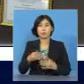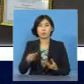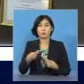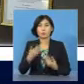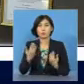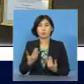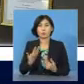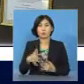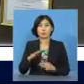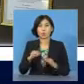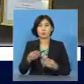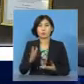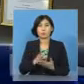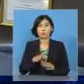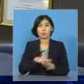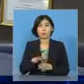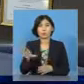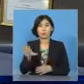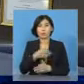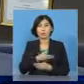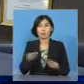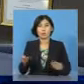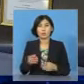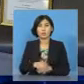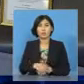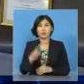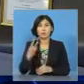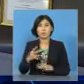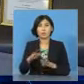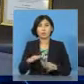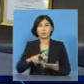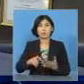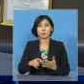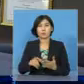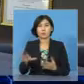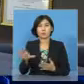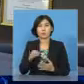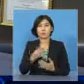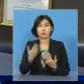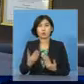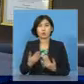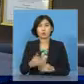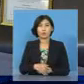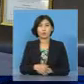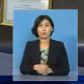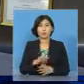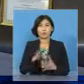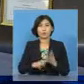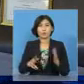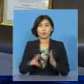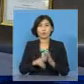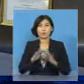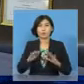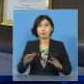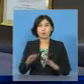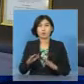осы жылы 50 компьютер берді, соны толымен тараттық. 2 компьютерный класта да болған компьютерлер. Қазіргі таңда 98 балаға